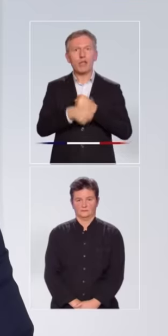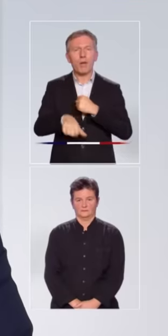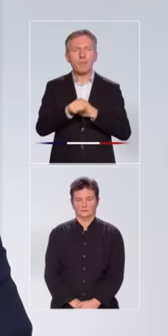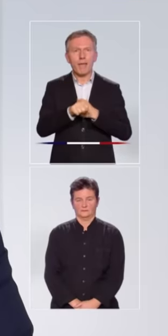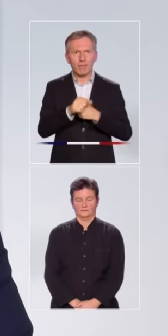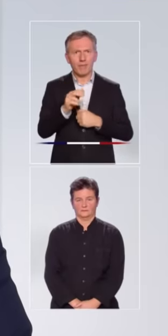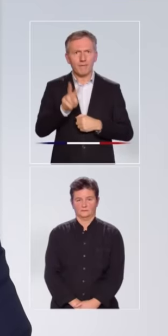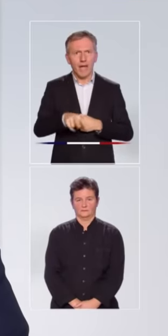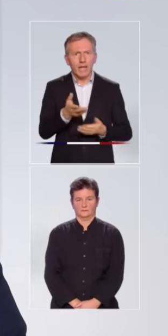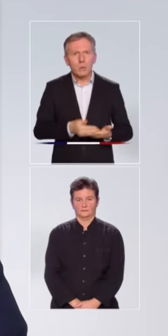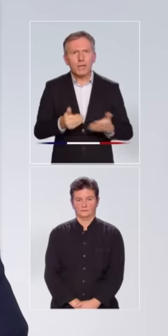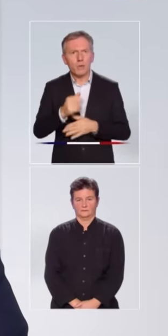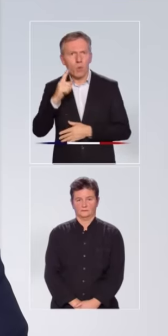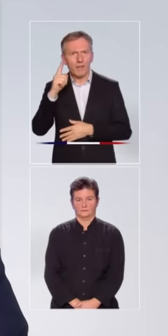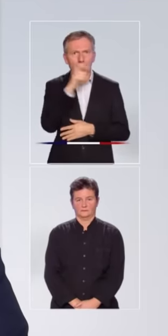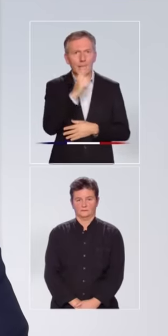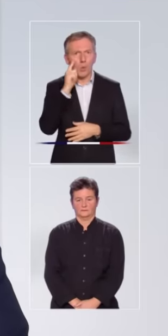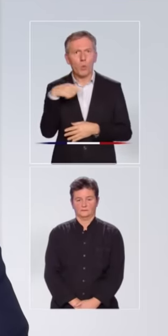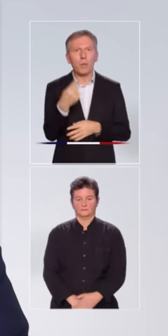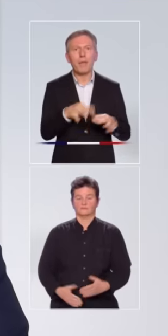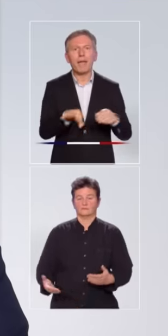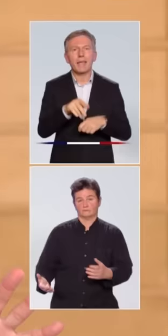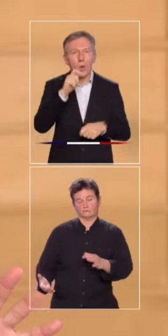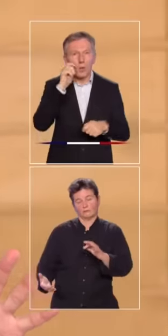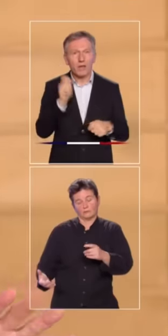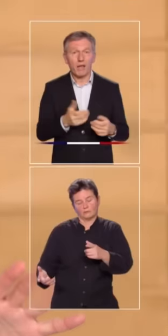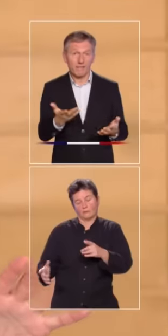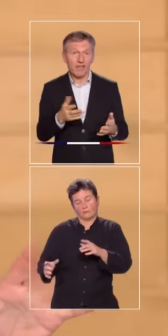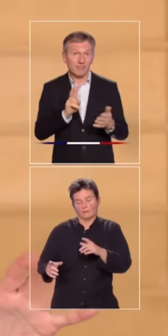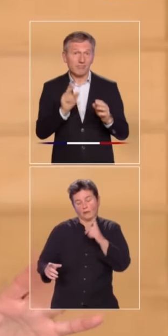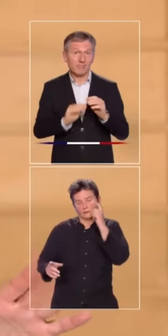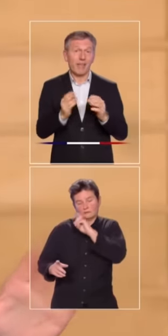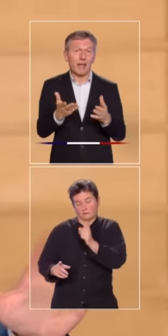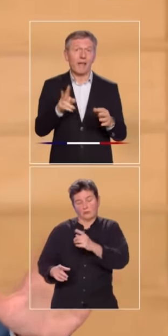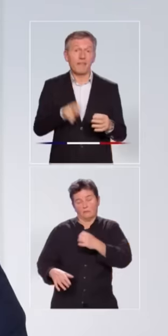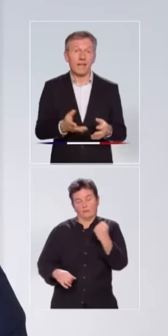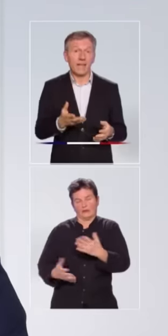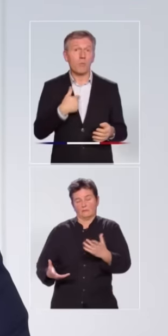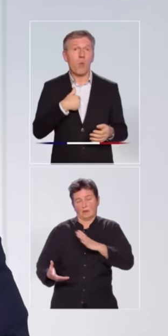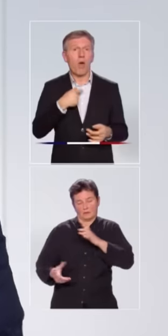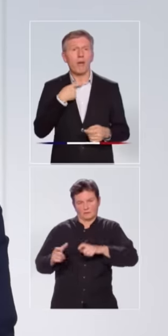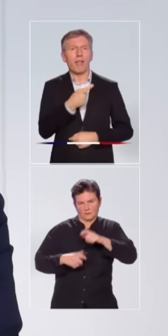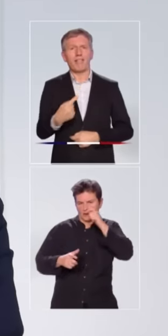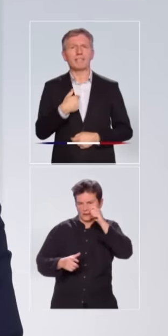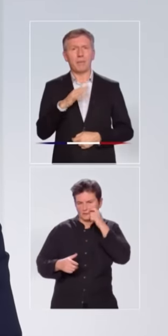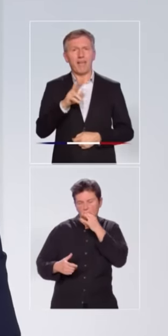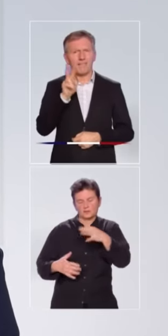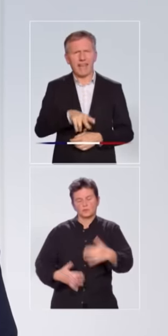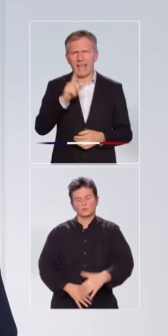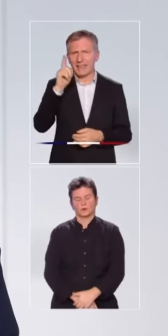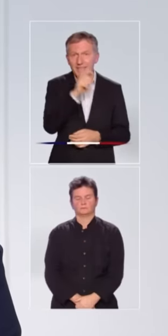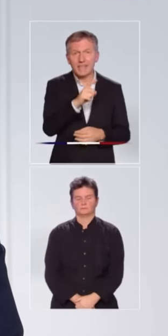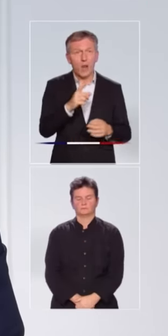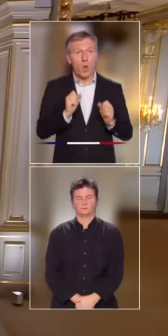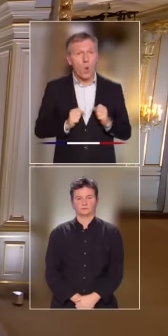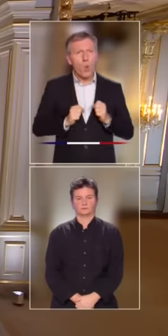est difficile sur le terrain pour les Ukrainiens. C'est une litote. C'est une litote. Certains experts disent qu'elle est... Parce que je ne suis pas défaitiste, mais elle est difficile, ils sont